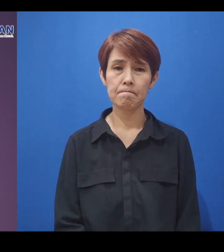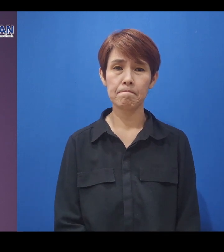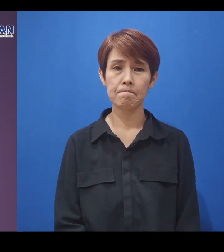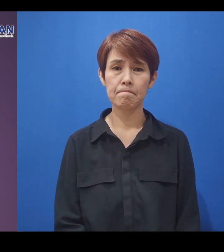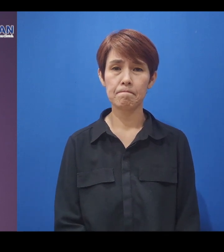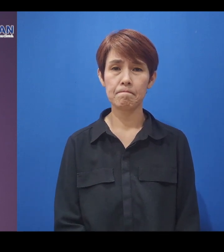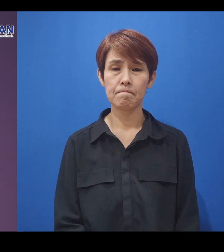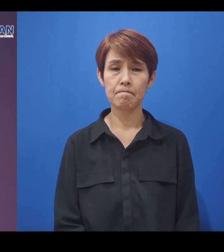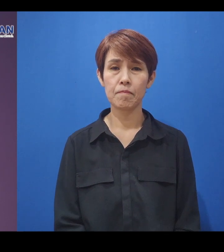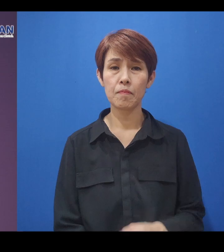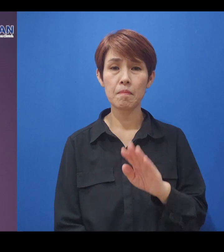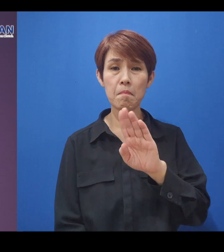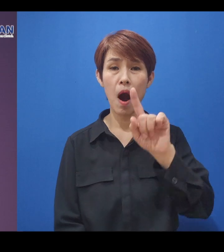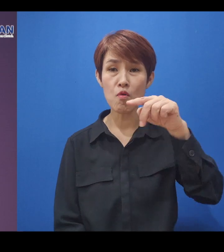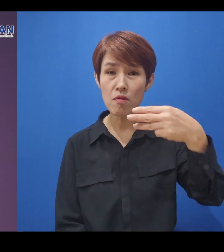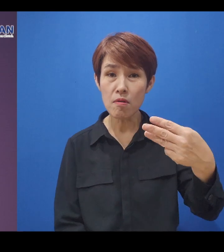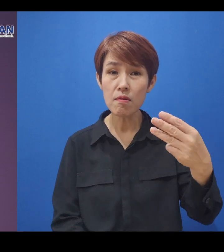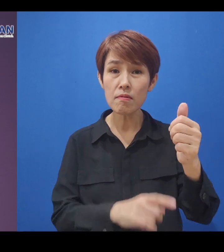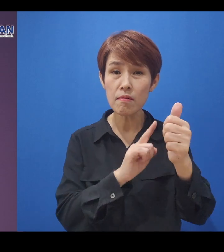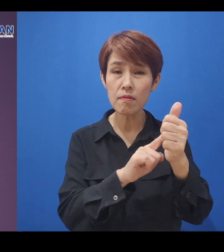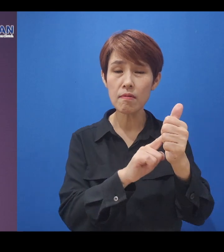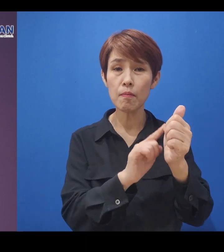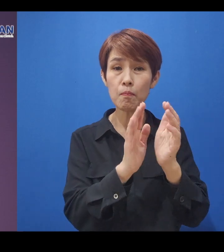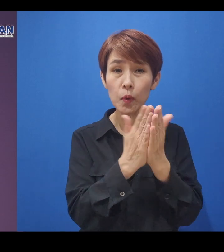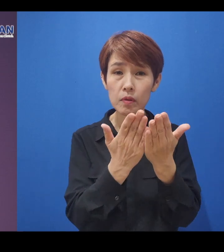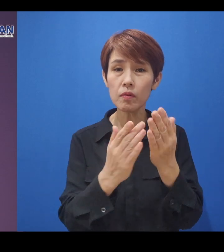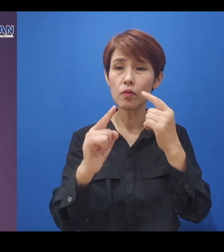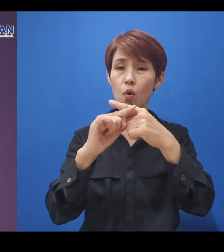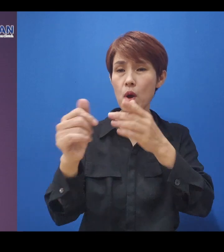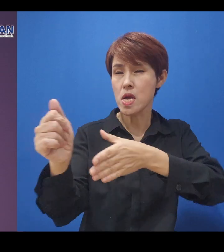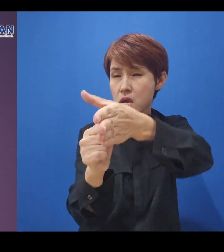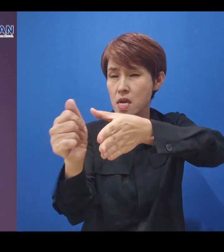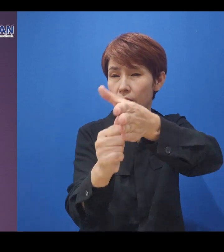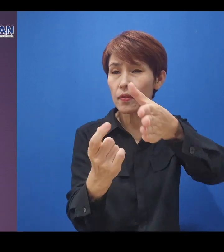바울은 그 자신이 교회를 찢었던 사람입니다.